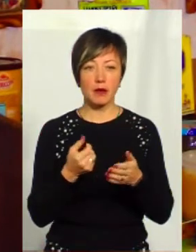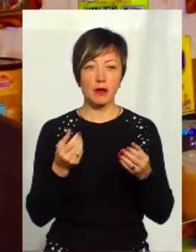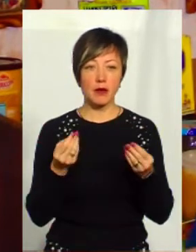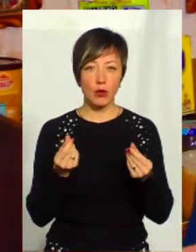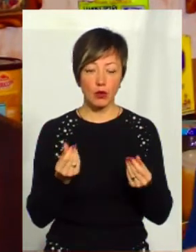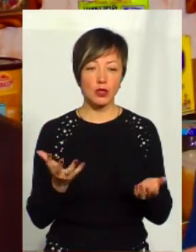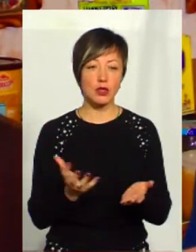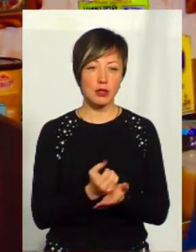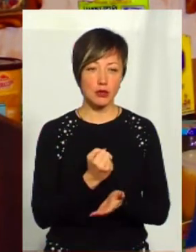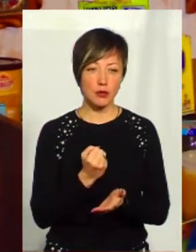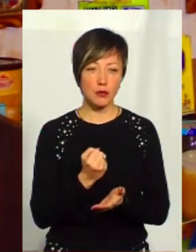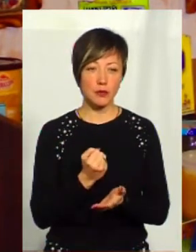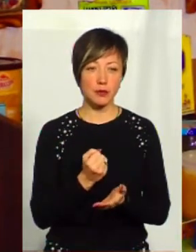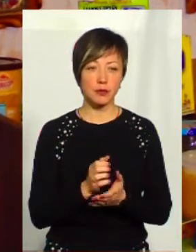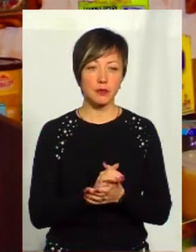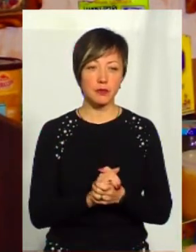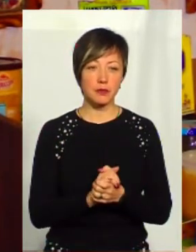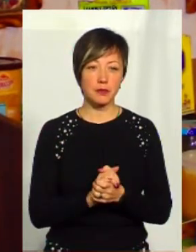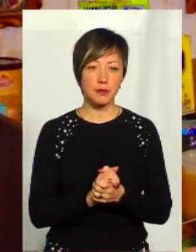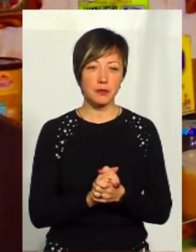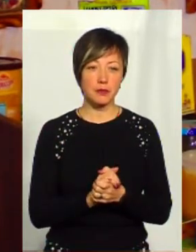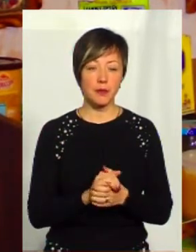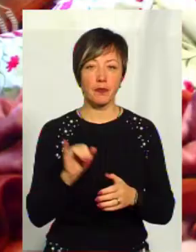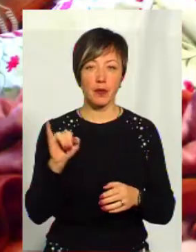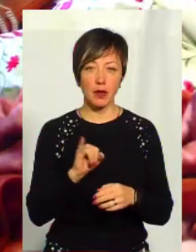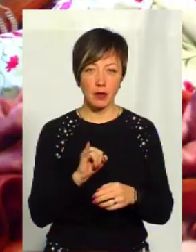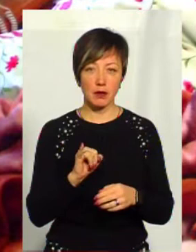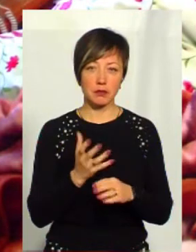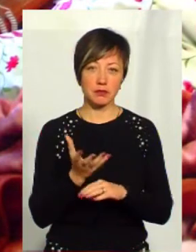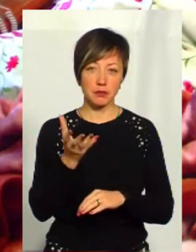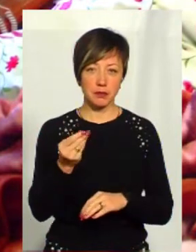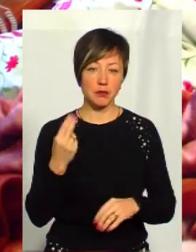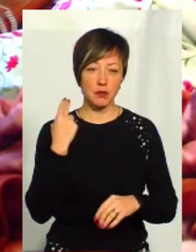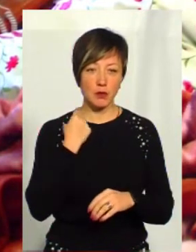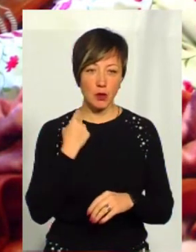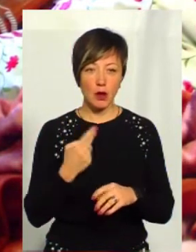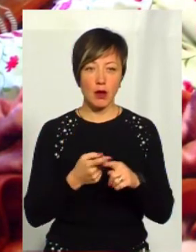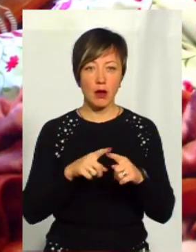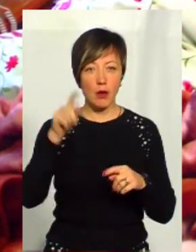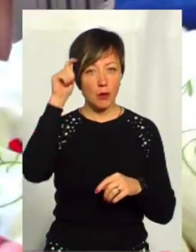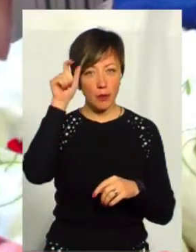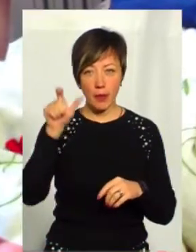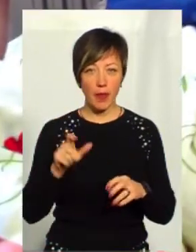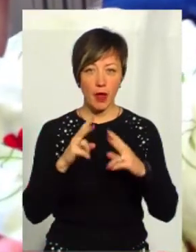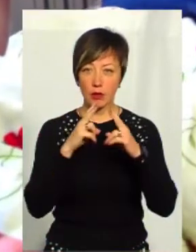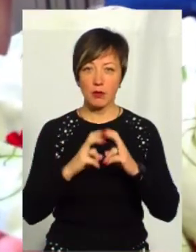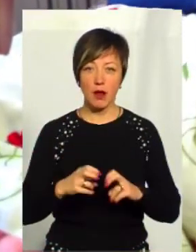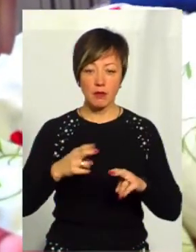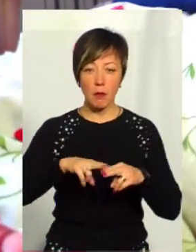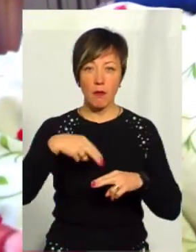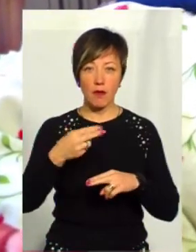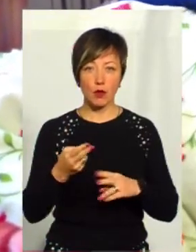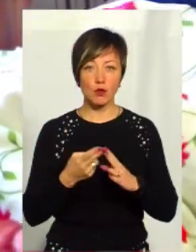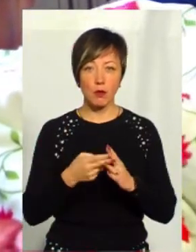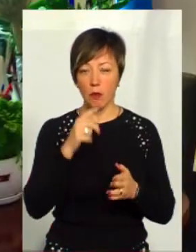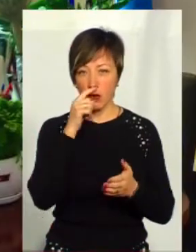знайшов. Гроші він знайшов і розчитався. Борис Сніцер не розібрався з монетизацією субсидії, тому й потрапив